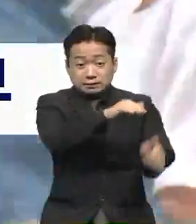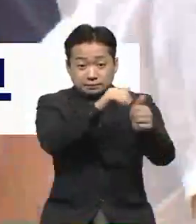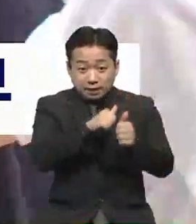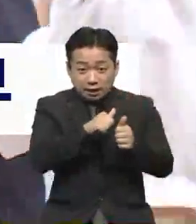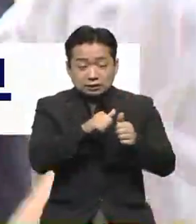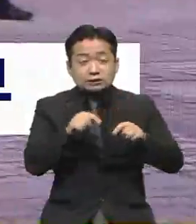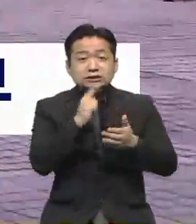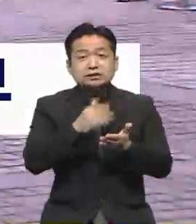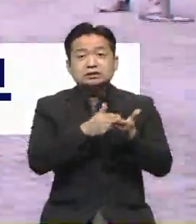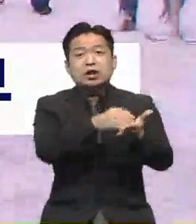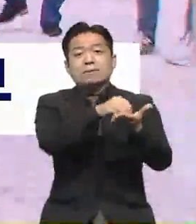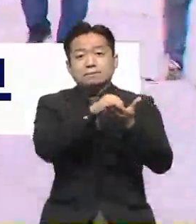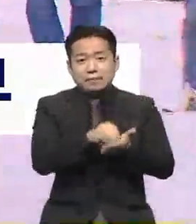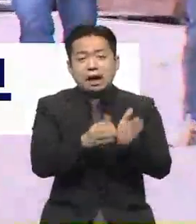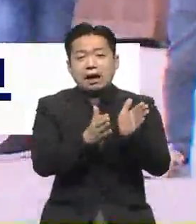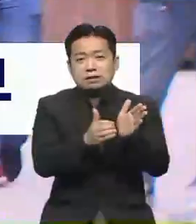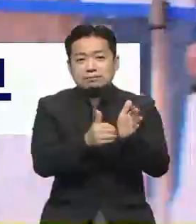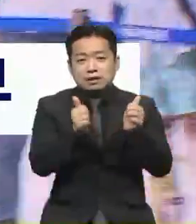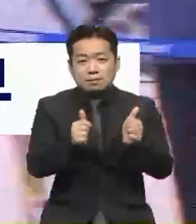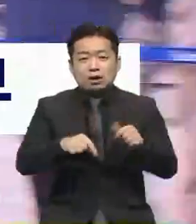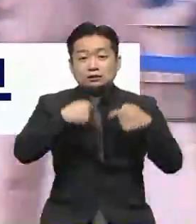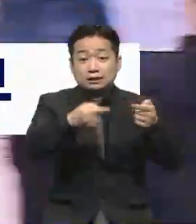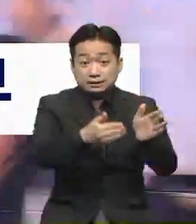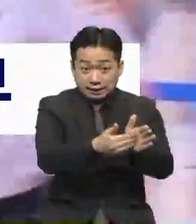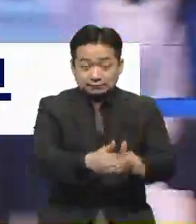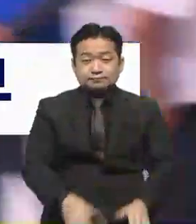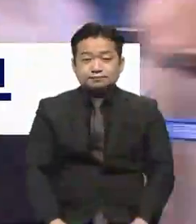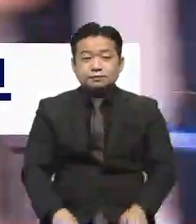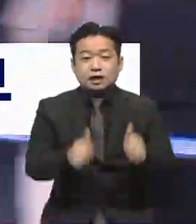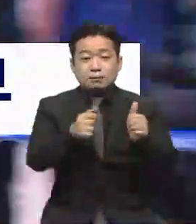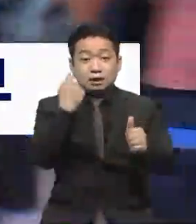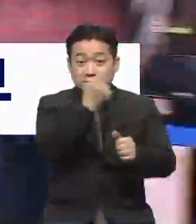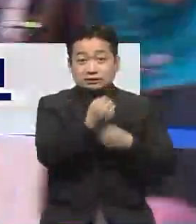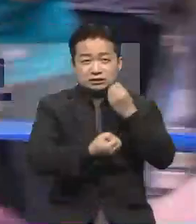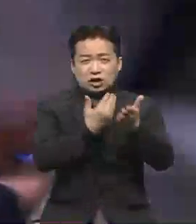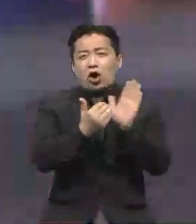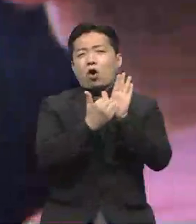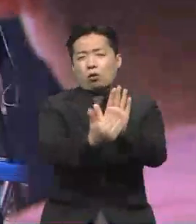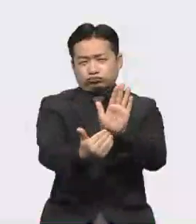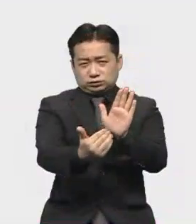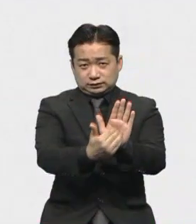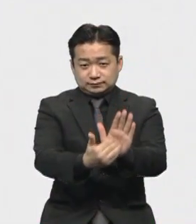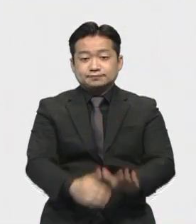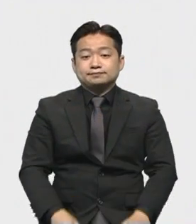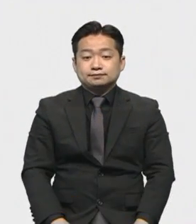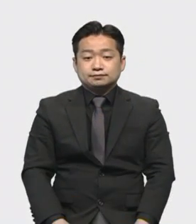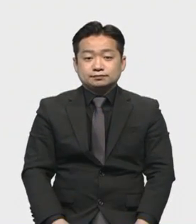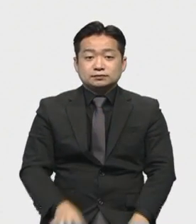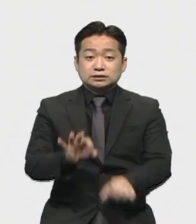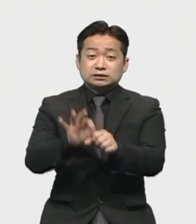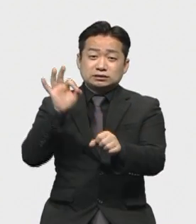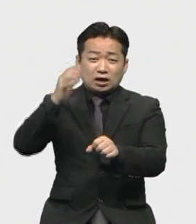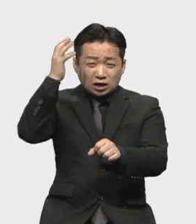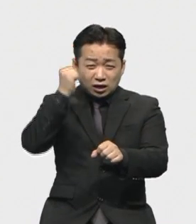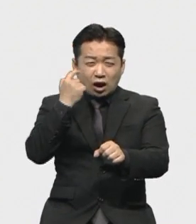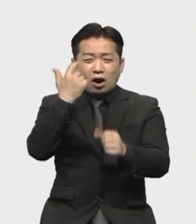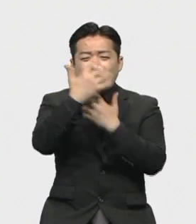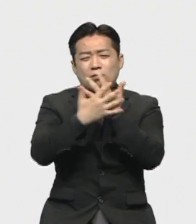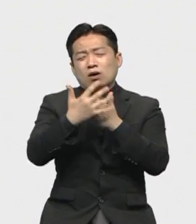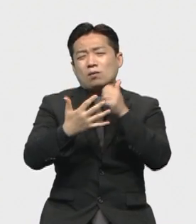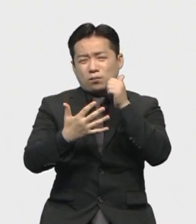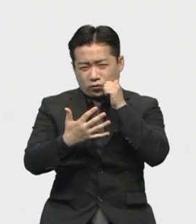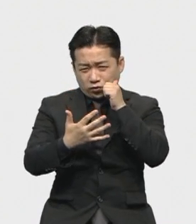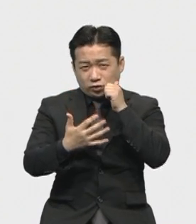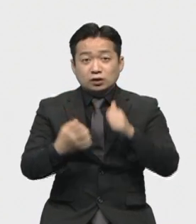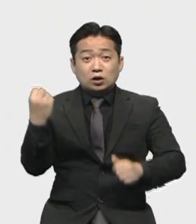신청이 받아들여져 비공개로 법정에 출석했는데 법정 증언은 거부했습니다. 10여 년 전 기억이라 정확히